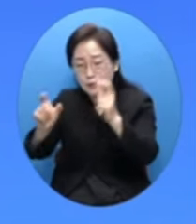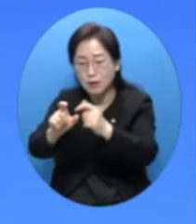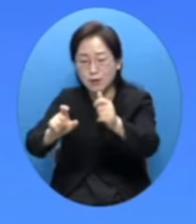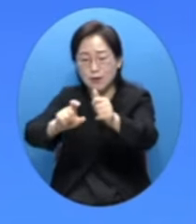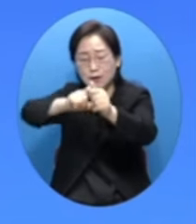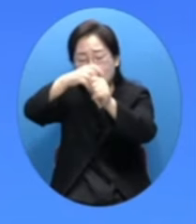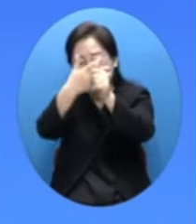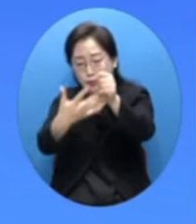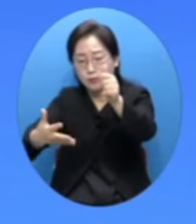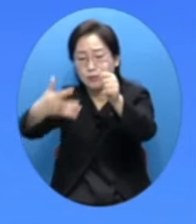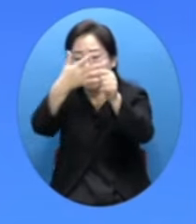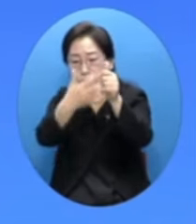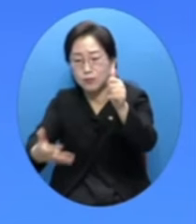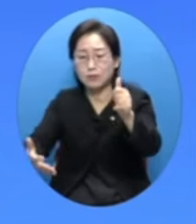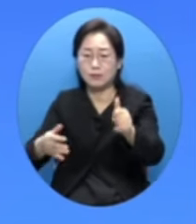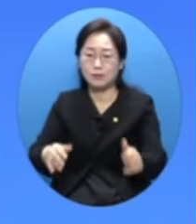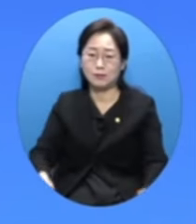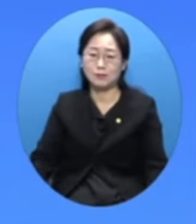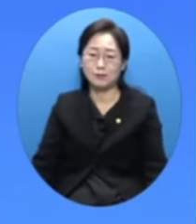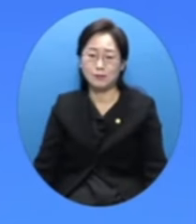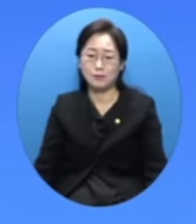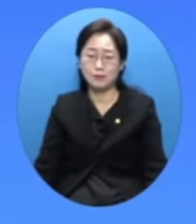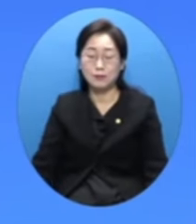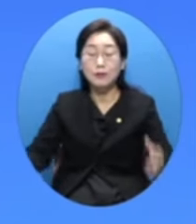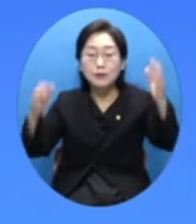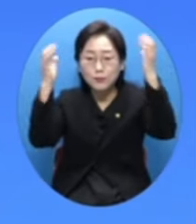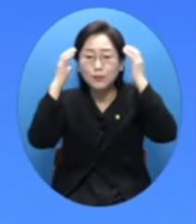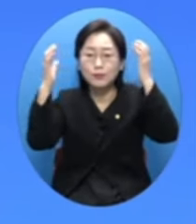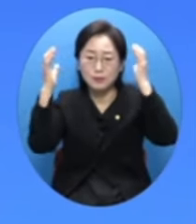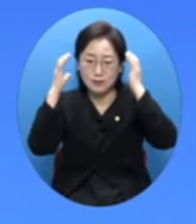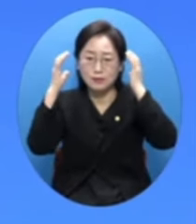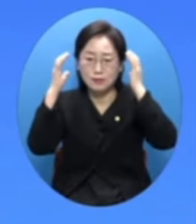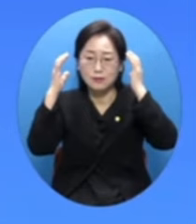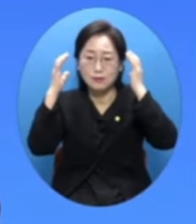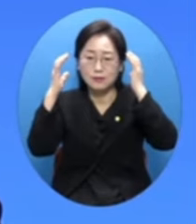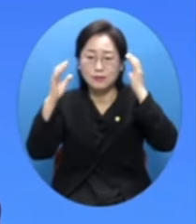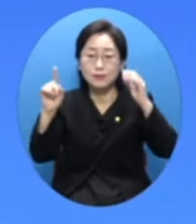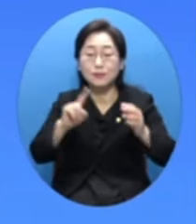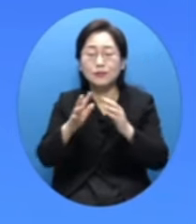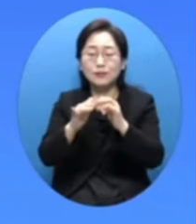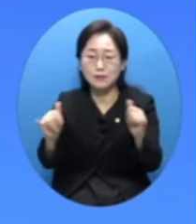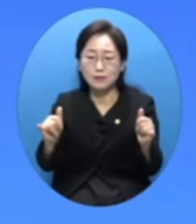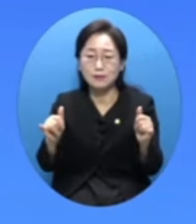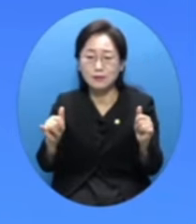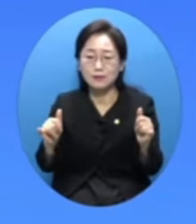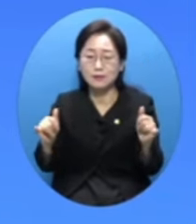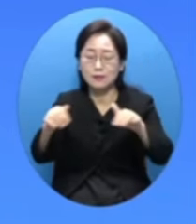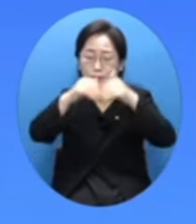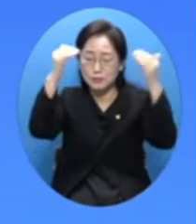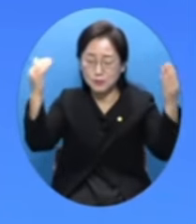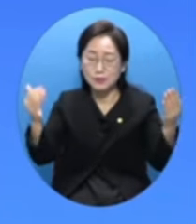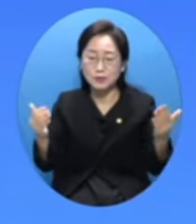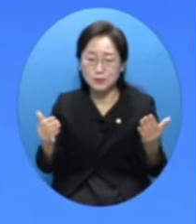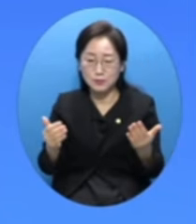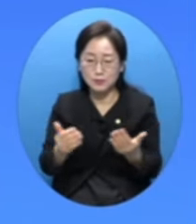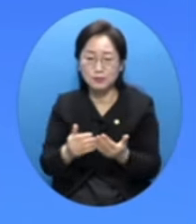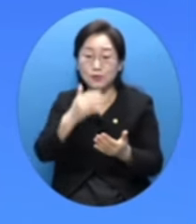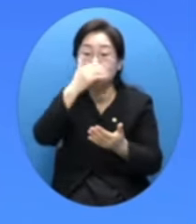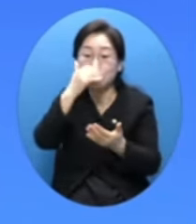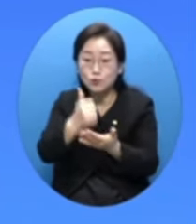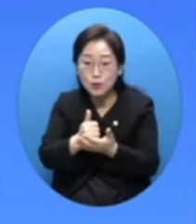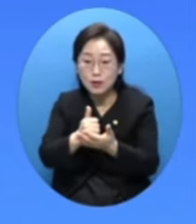져 나왔던 것입니다이 같은 권한은 우리 인간을 모든 죄